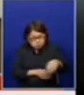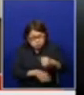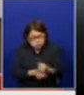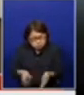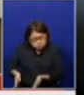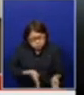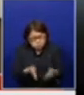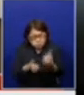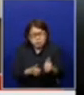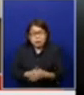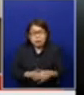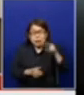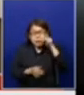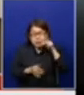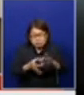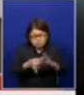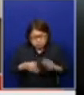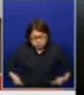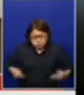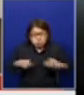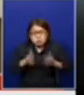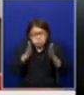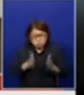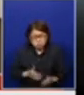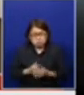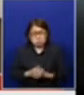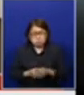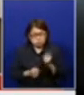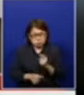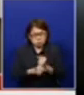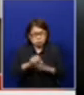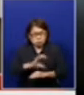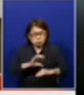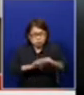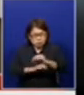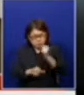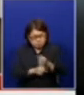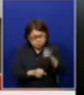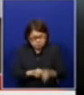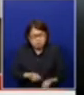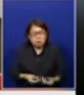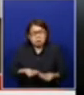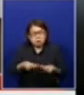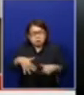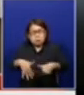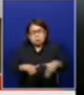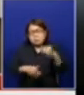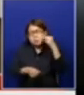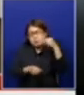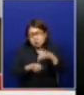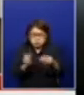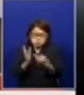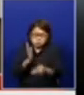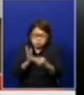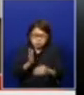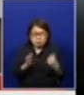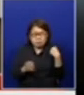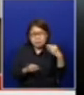การนี้อย่างจริงจังให้พี่น้องประชาชนภาคอีสานนี่มีน้ำแต่อย่าไปทำเหมือนโครงการที่แ